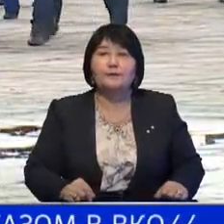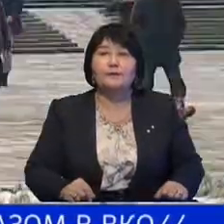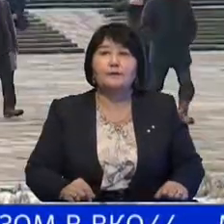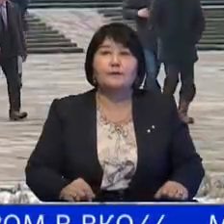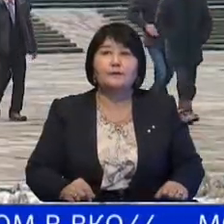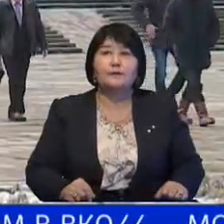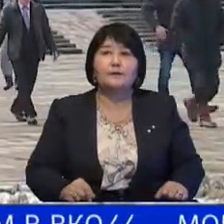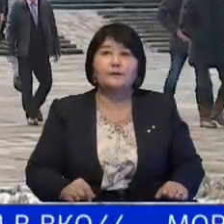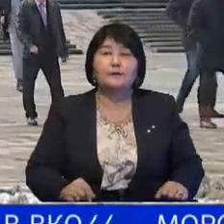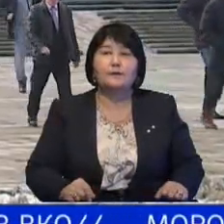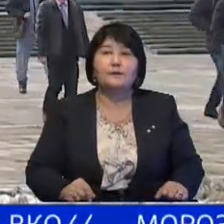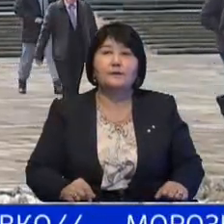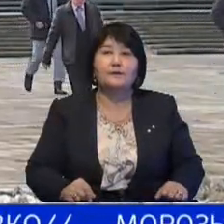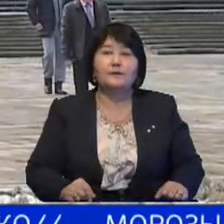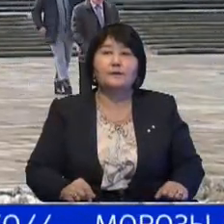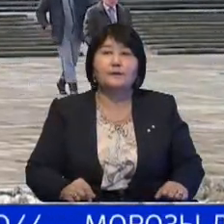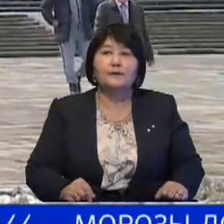жи телеканал лар